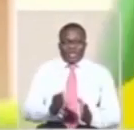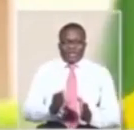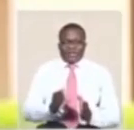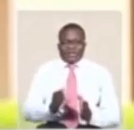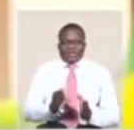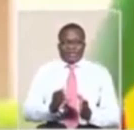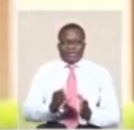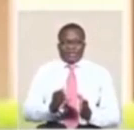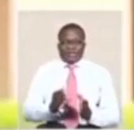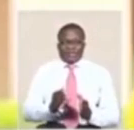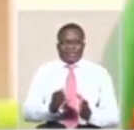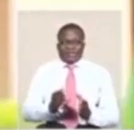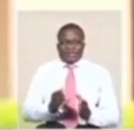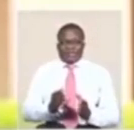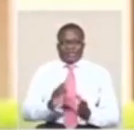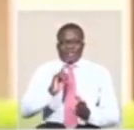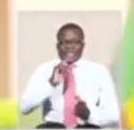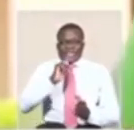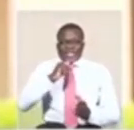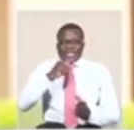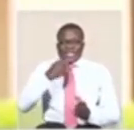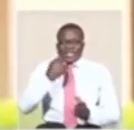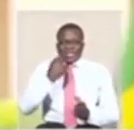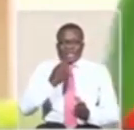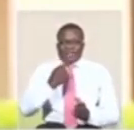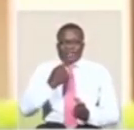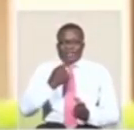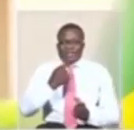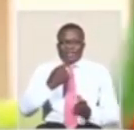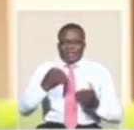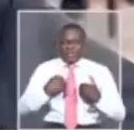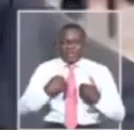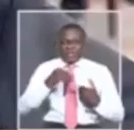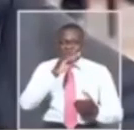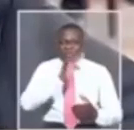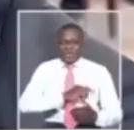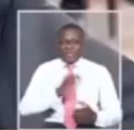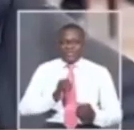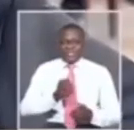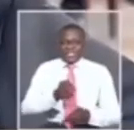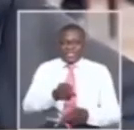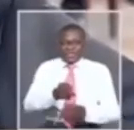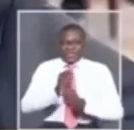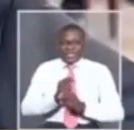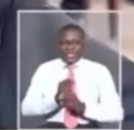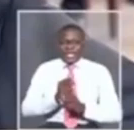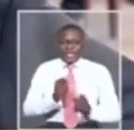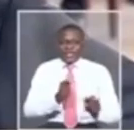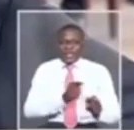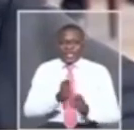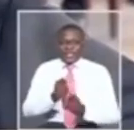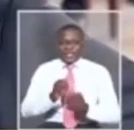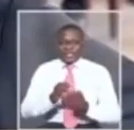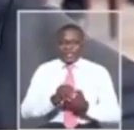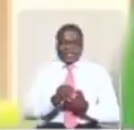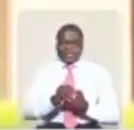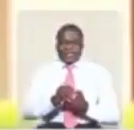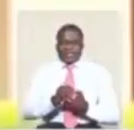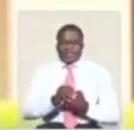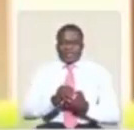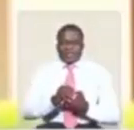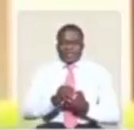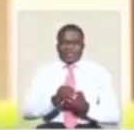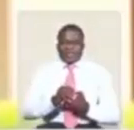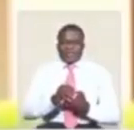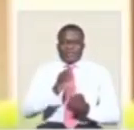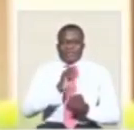Congolese, les Congolais, but who have Rwandese heritage, qui ont bénéficié donc de l'héritage